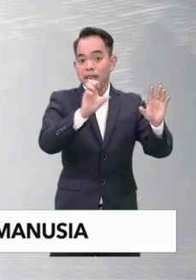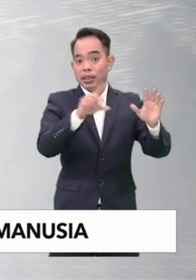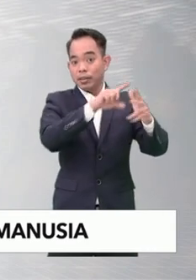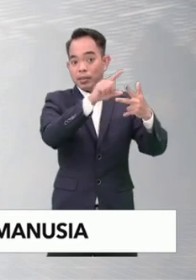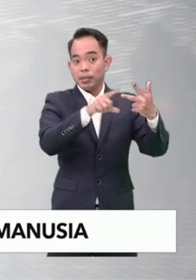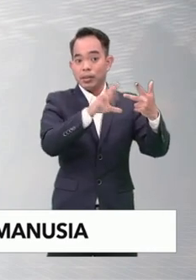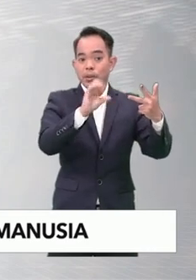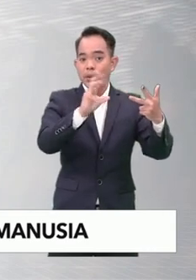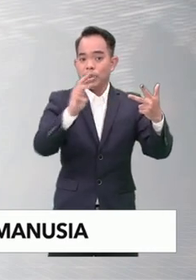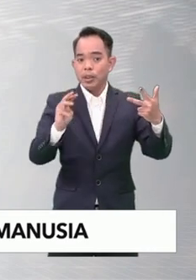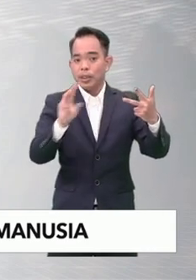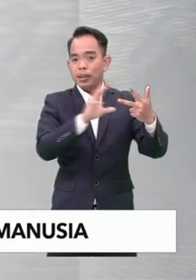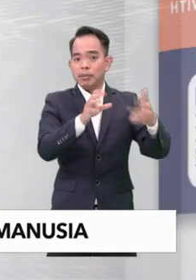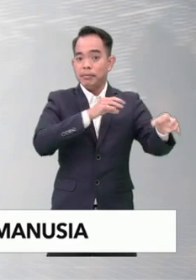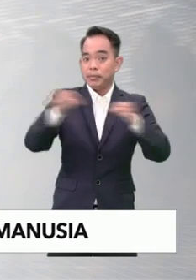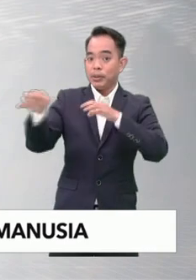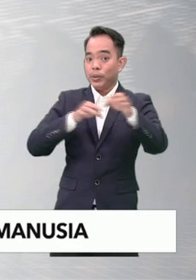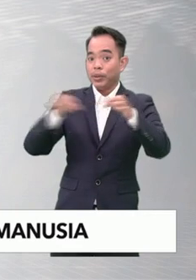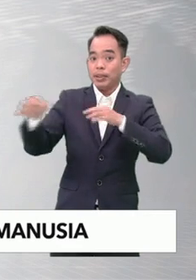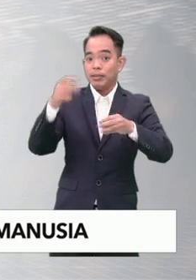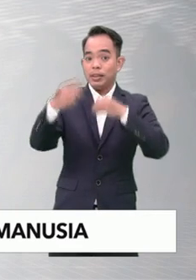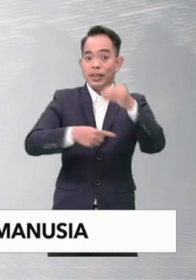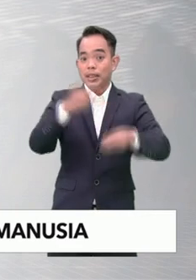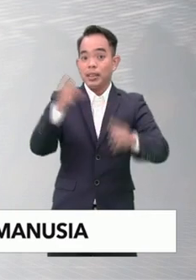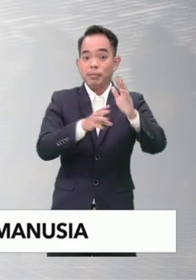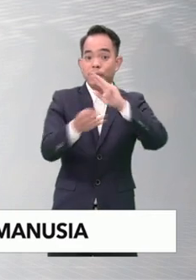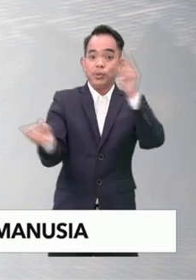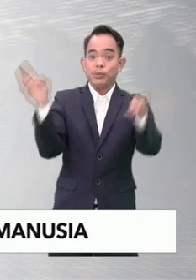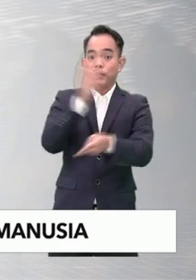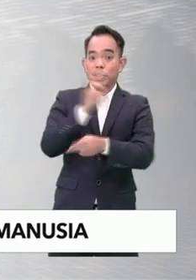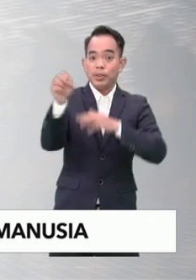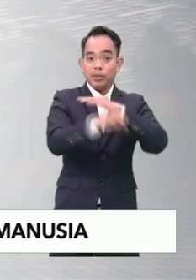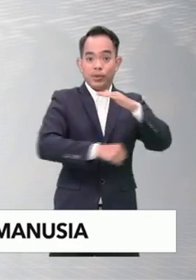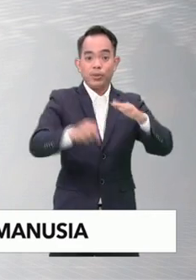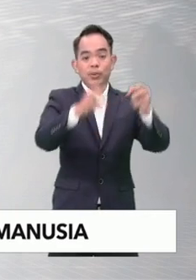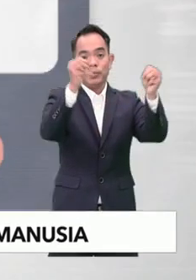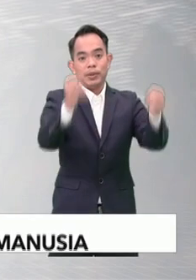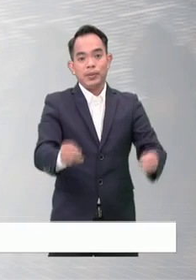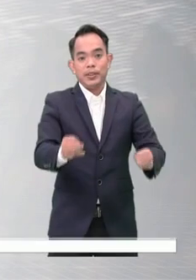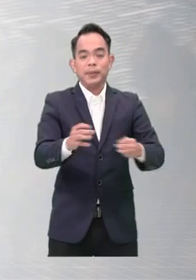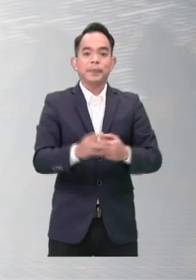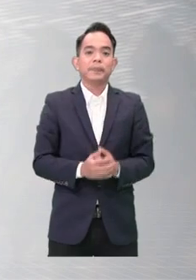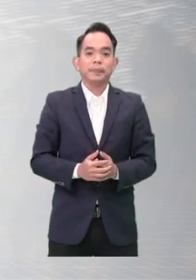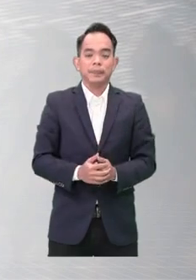Pocket talk yang mengupas topik evolusi pembangunan sumber manusia oleh selebriti tempatan